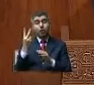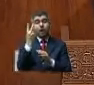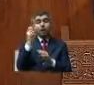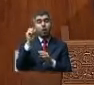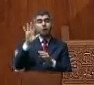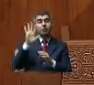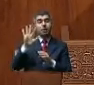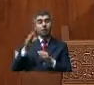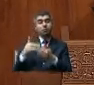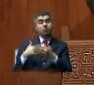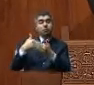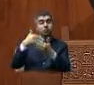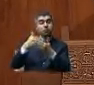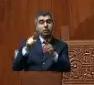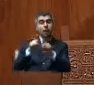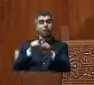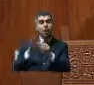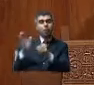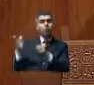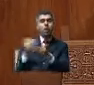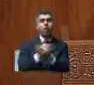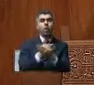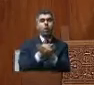كان التوجه هو الإلغاء ديال الداخليات.